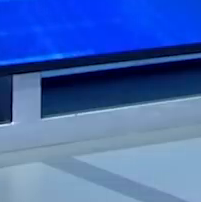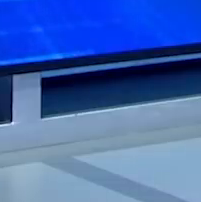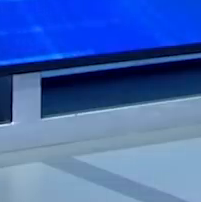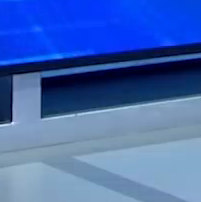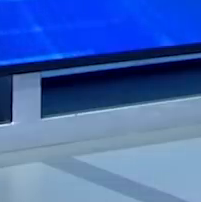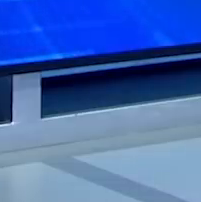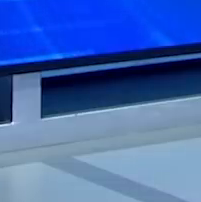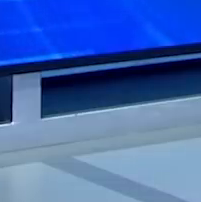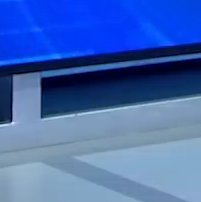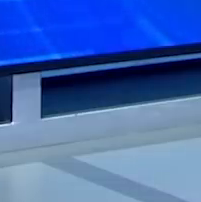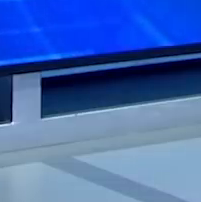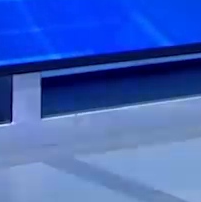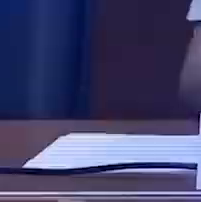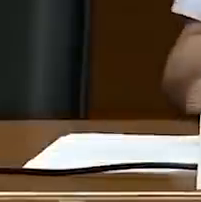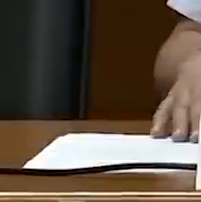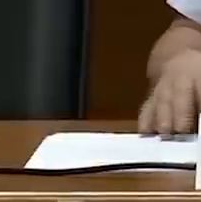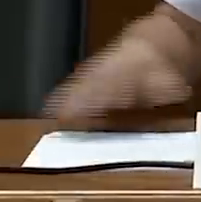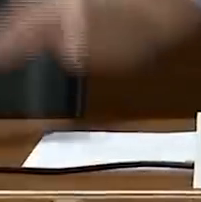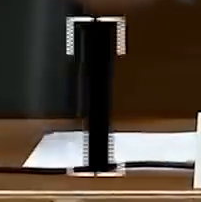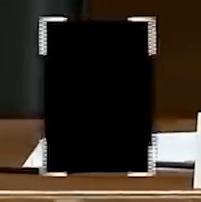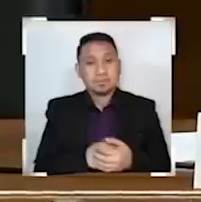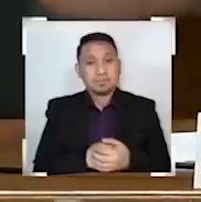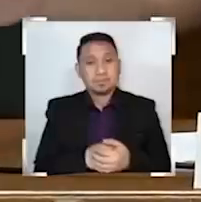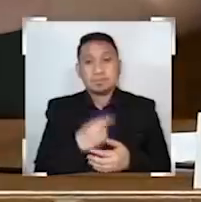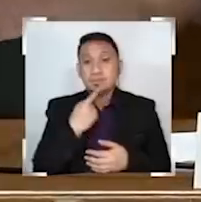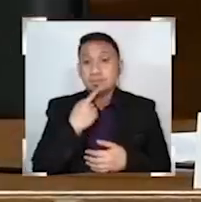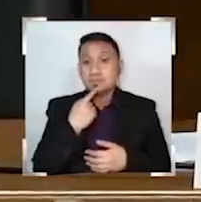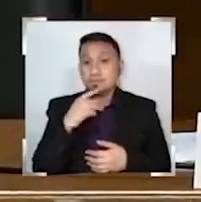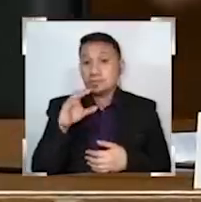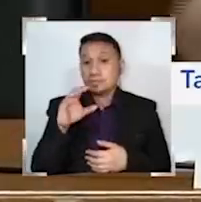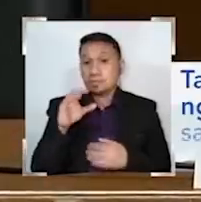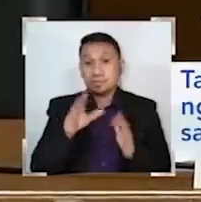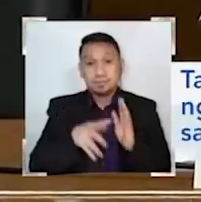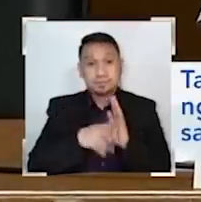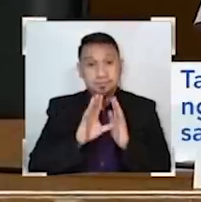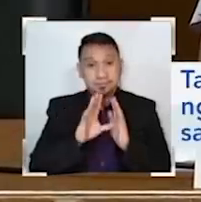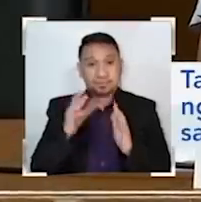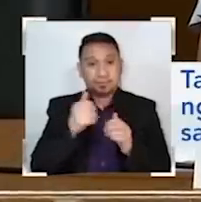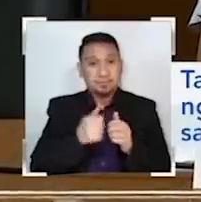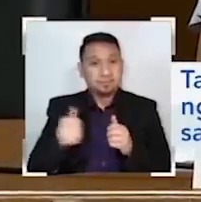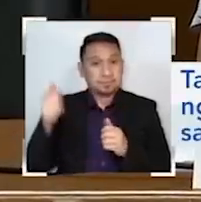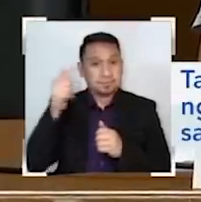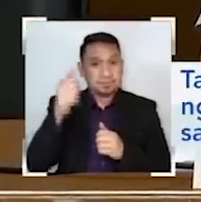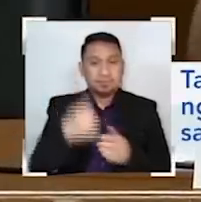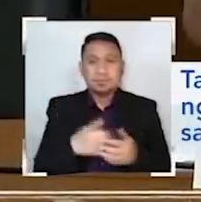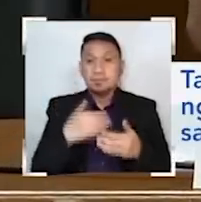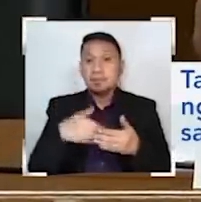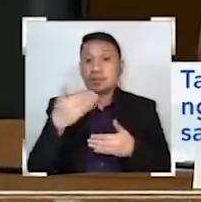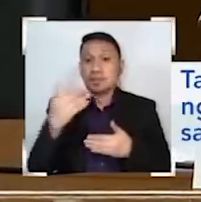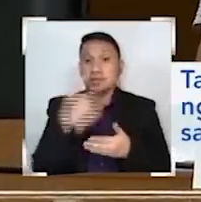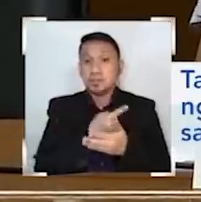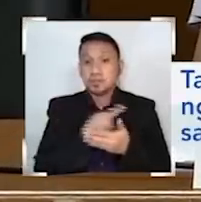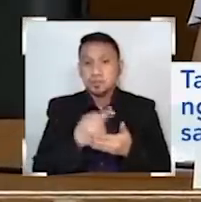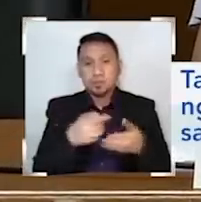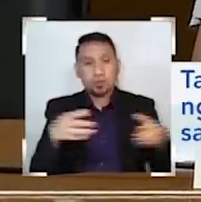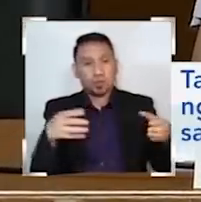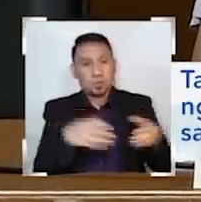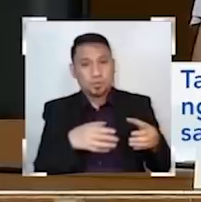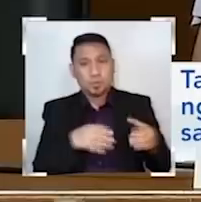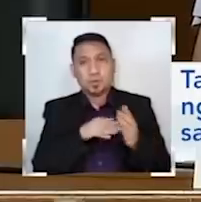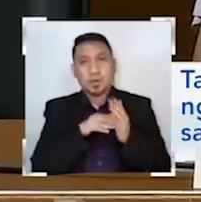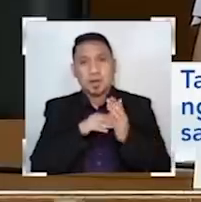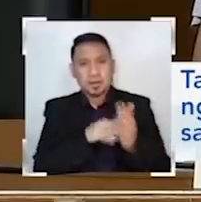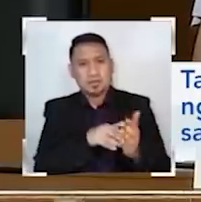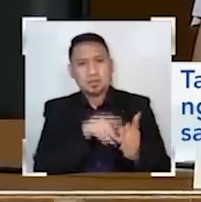sa eleksyon 2022. Sabi ni COMELEC Commissioner George Garcia, bubuin sa susunod na linggo ang Task Force Kontra Bigay